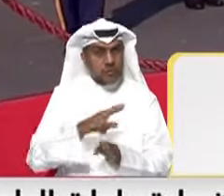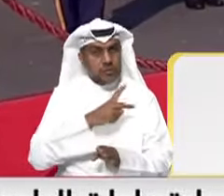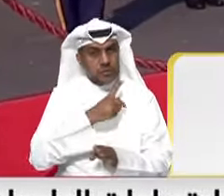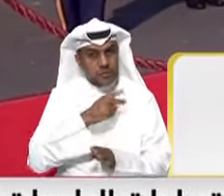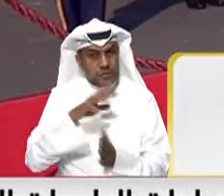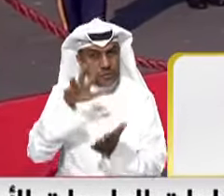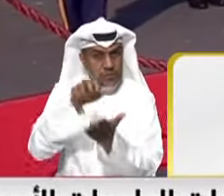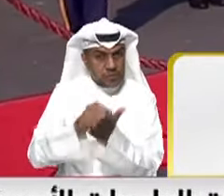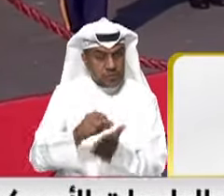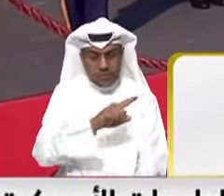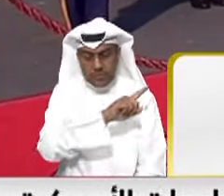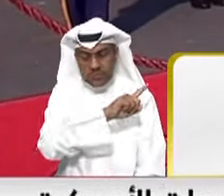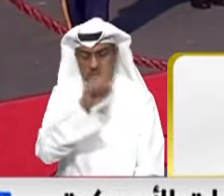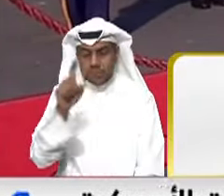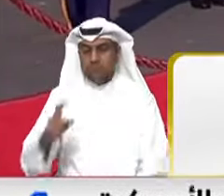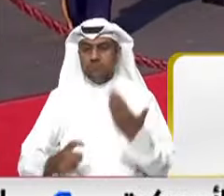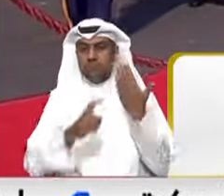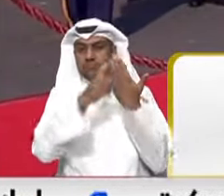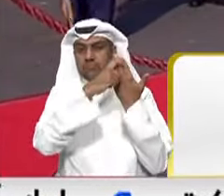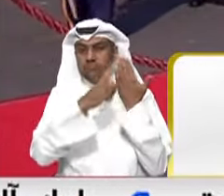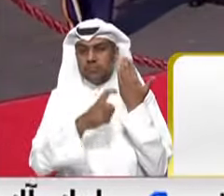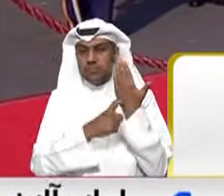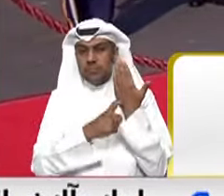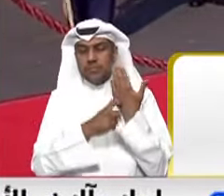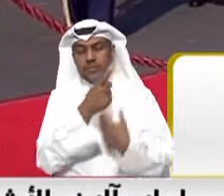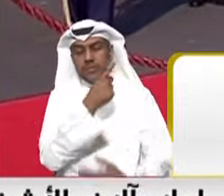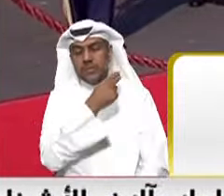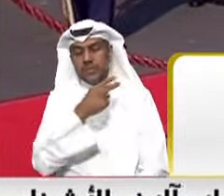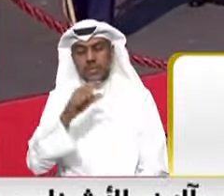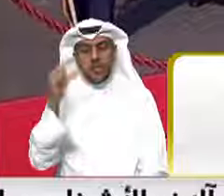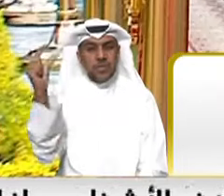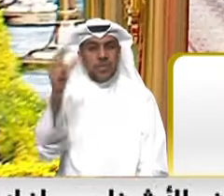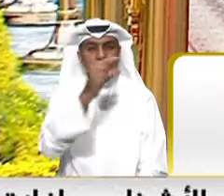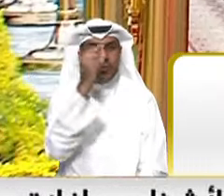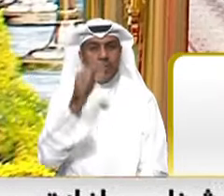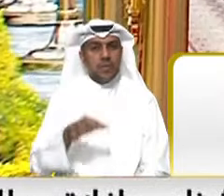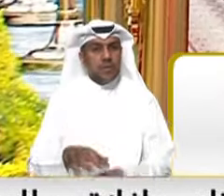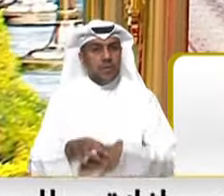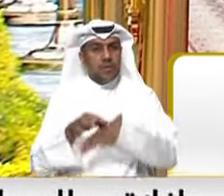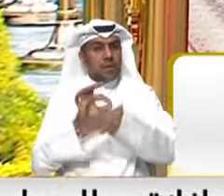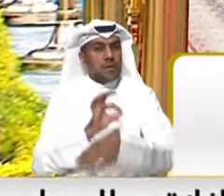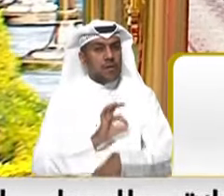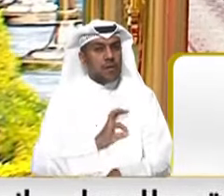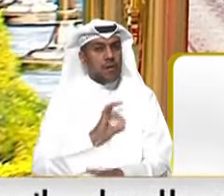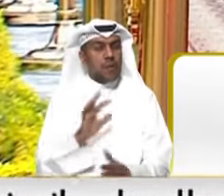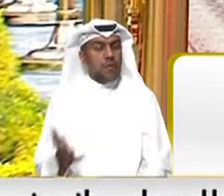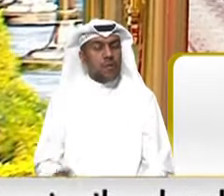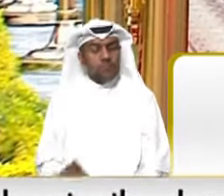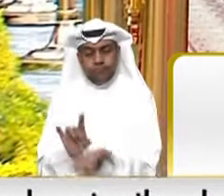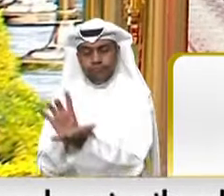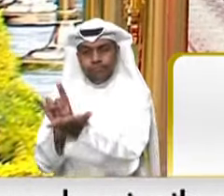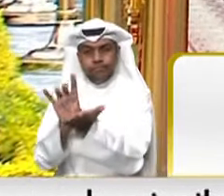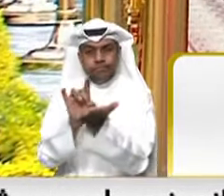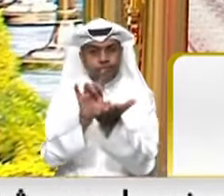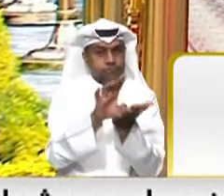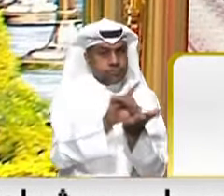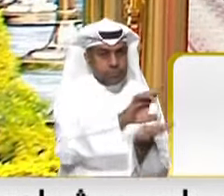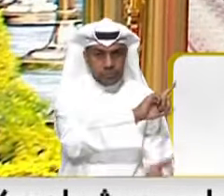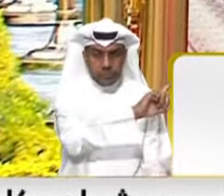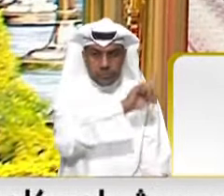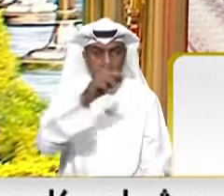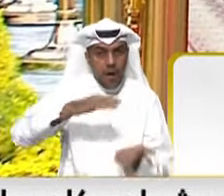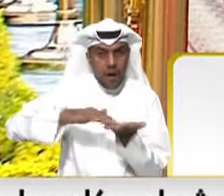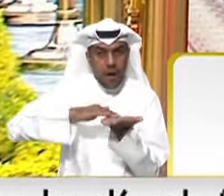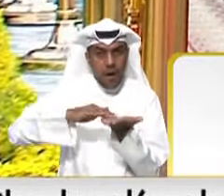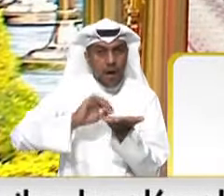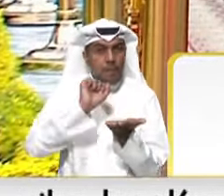الإسرائيلية للقانون الدولي والقانون الدولي الإنساني وكافة محاولات التهجير القسري للفلسطينيين من أرضهم